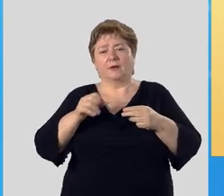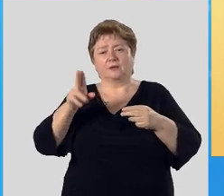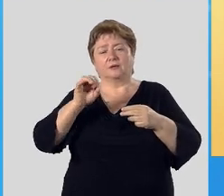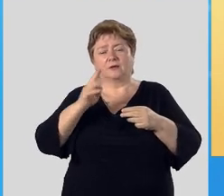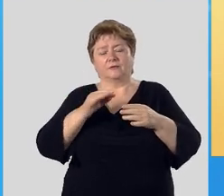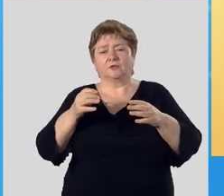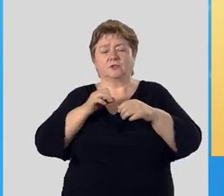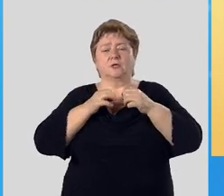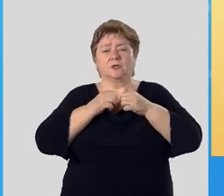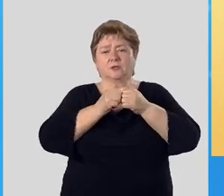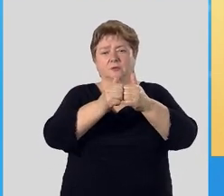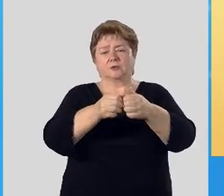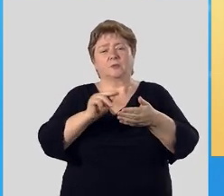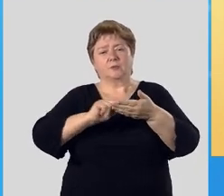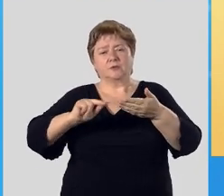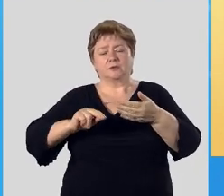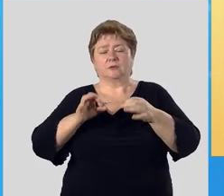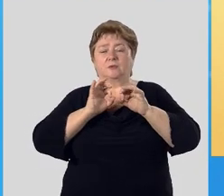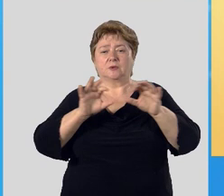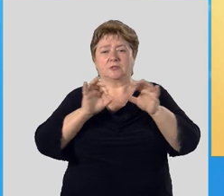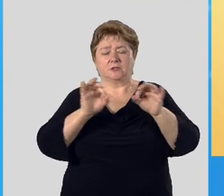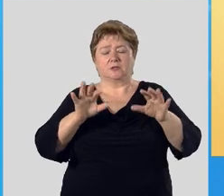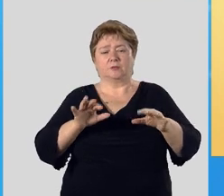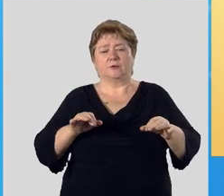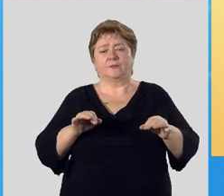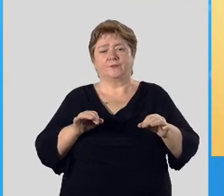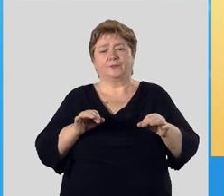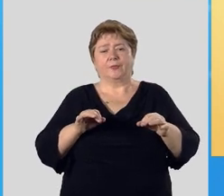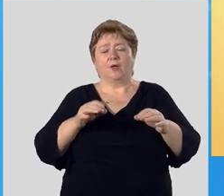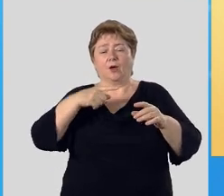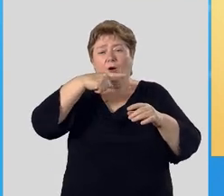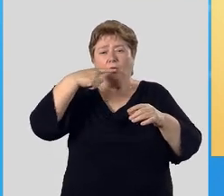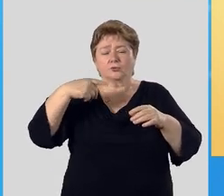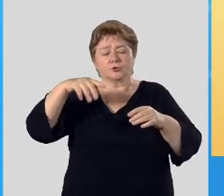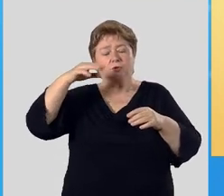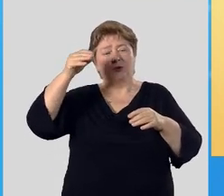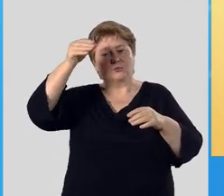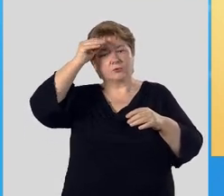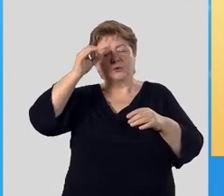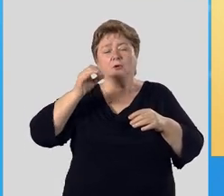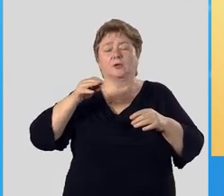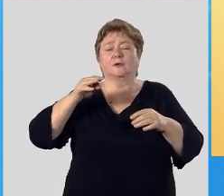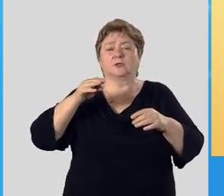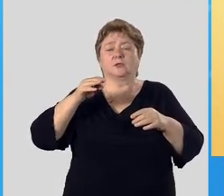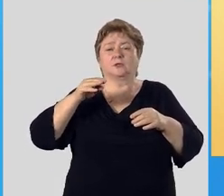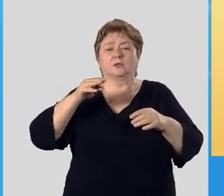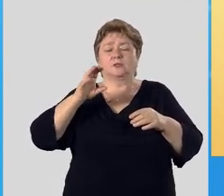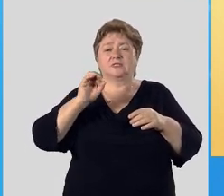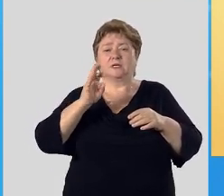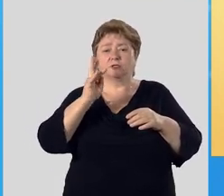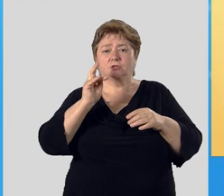сопровождал письменными пояснениями русский ученый иван михайлович